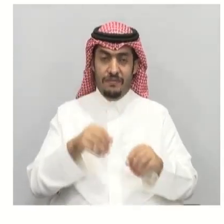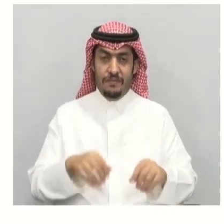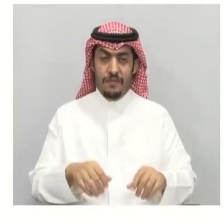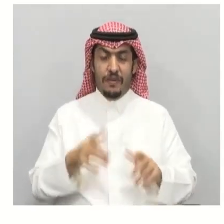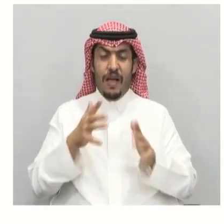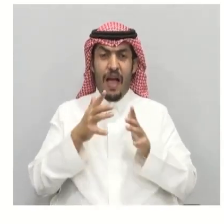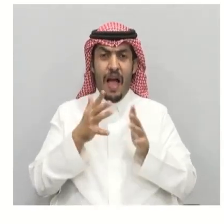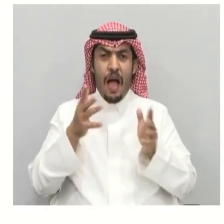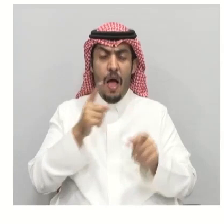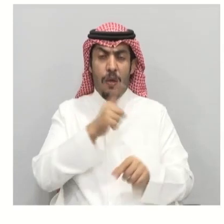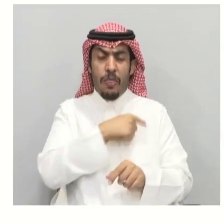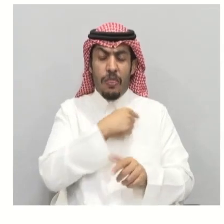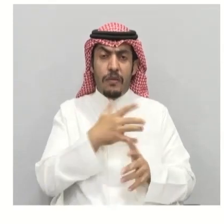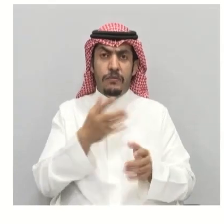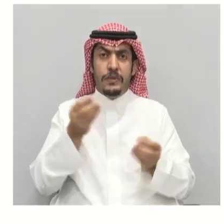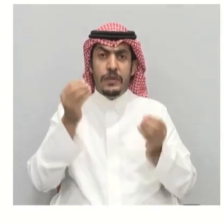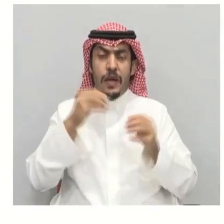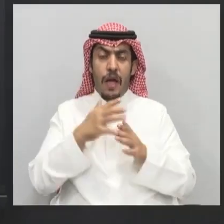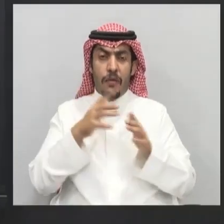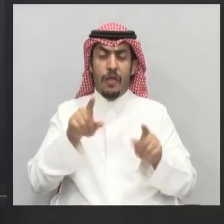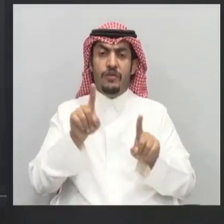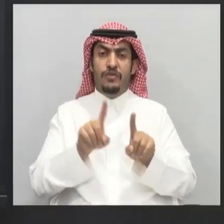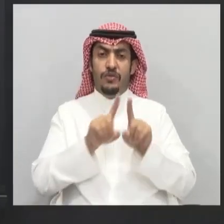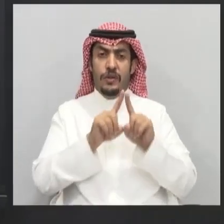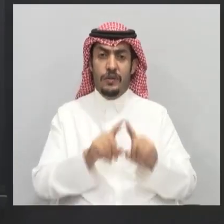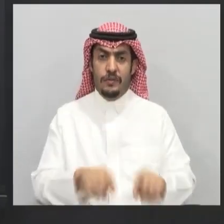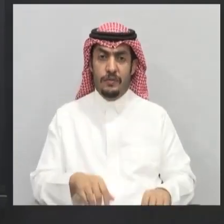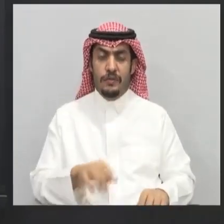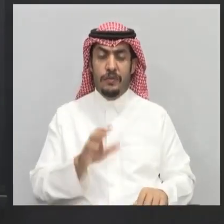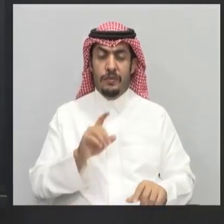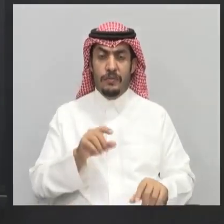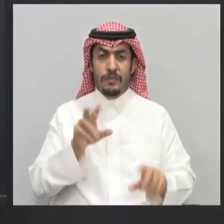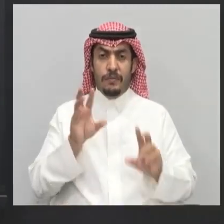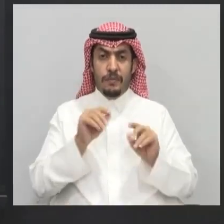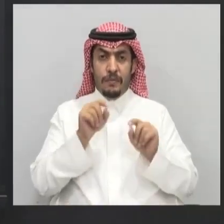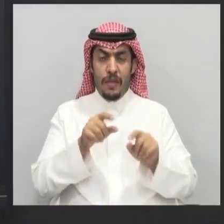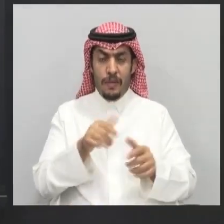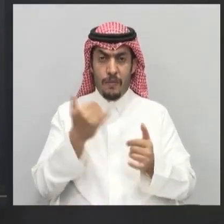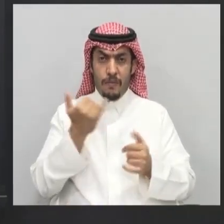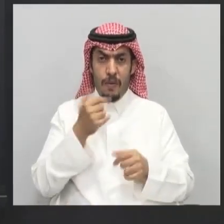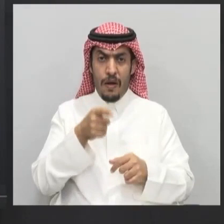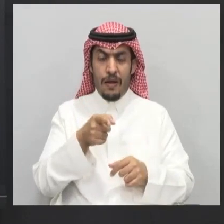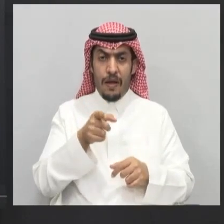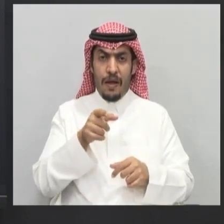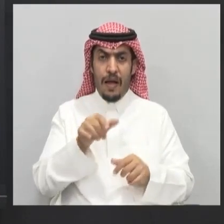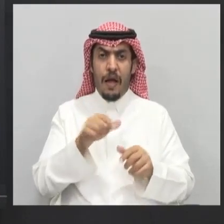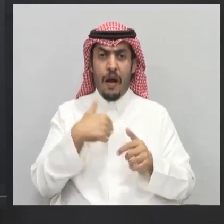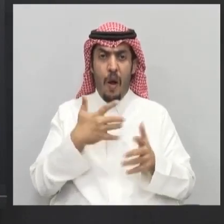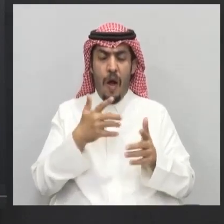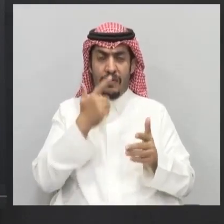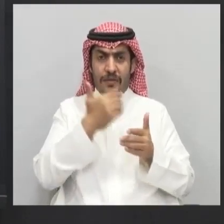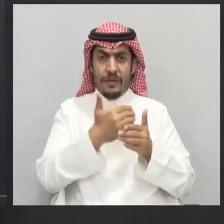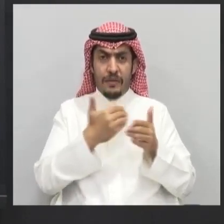فاعظم ذنب عصي الله به هو الشرك يكفي من هذا الامر انك تخاف منه